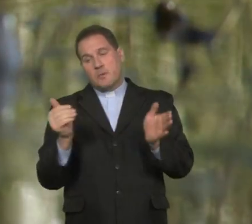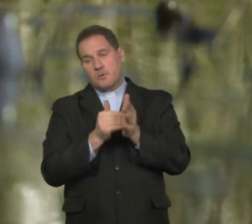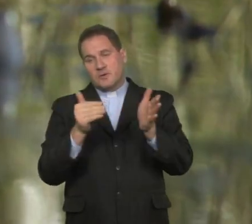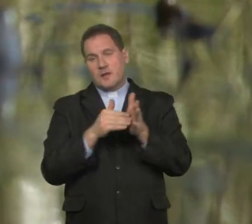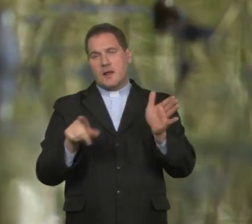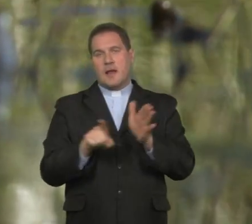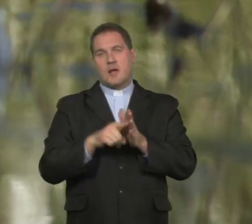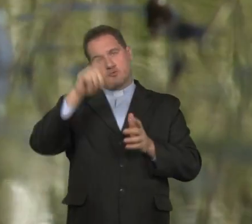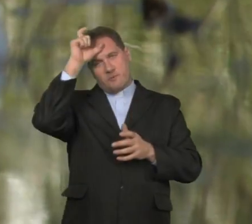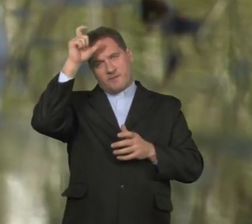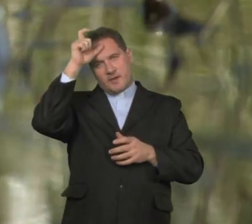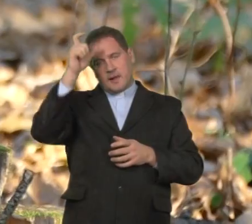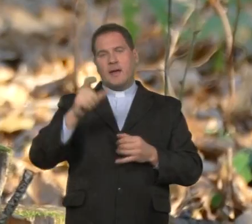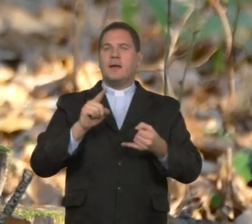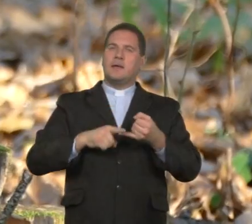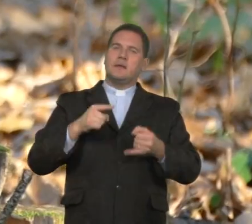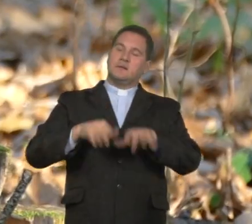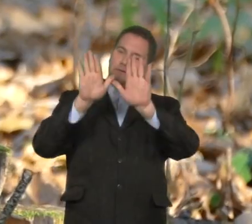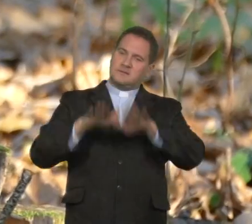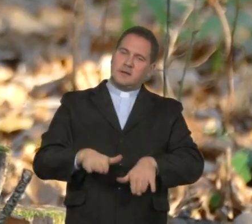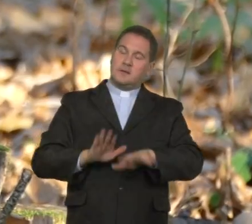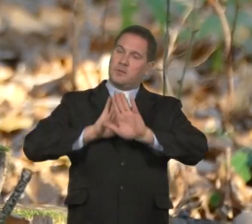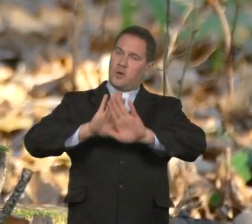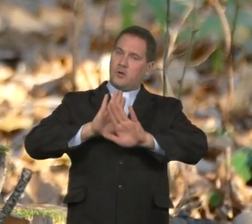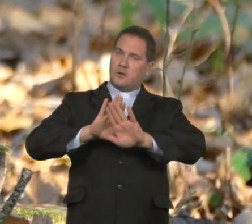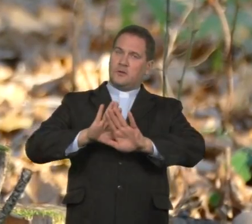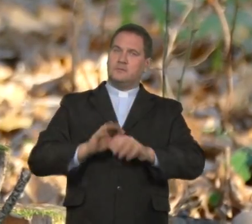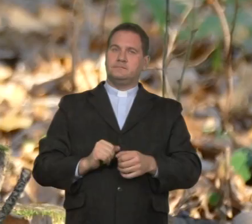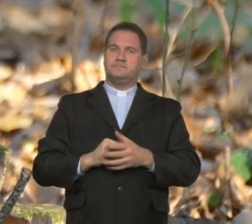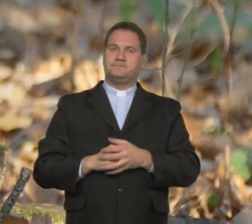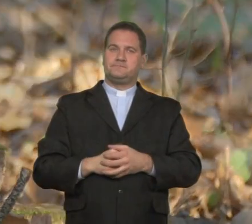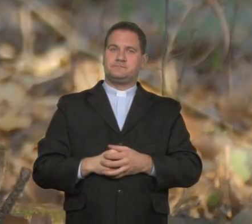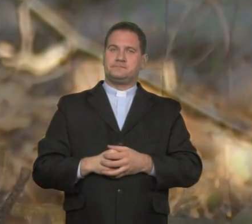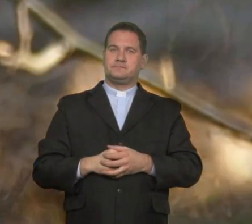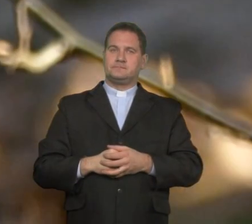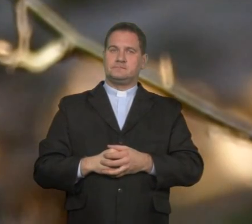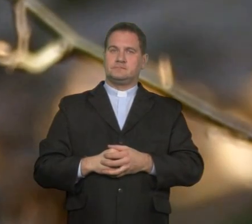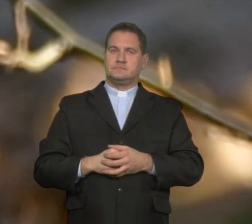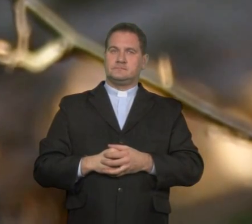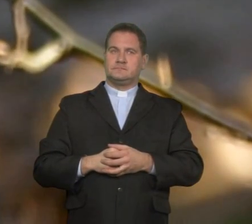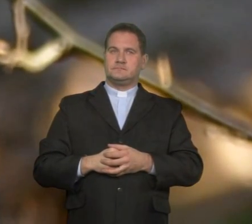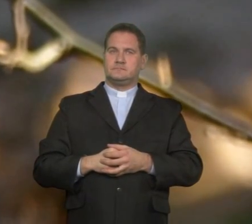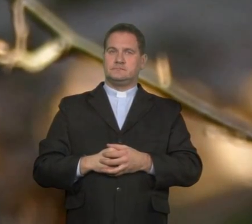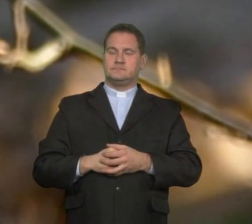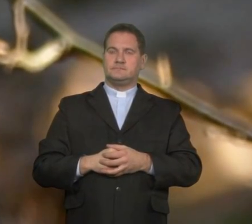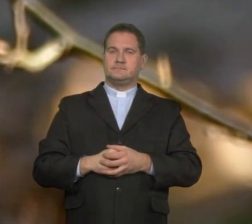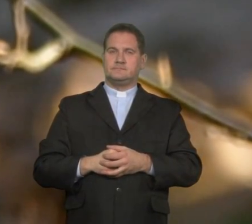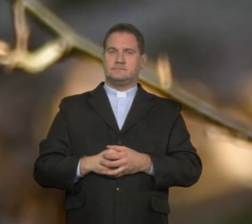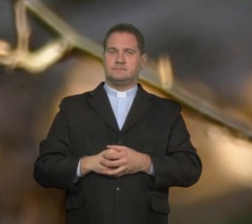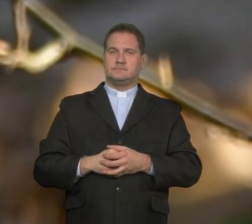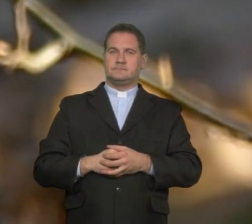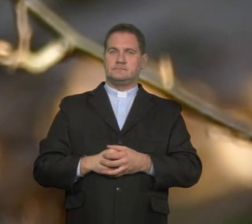Ze względu na skład jego pokarmu jest bardzo pożyteczny dla człowieka i pozostaje pod ścisłą